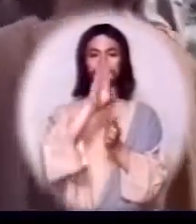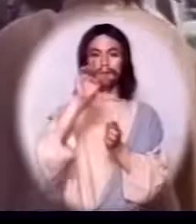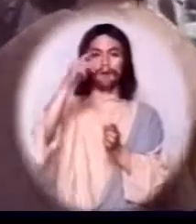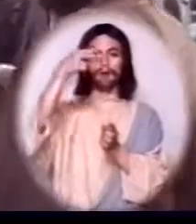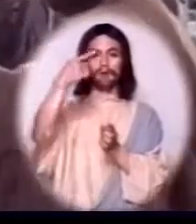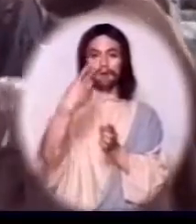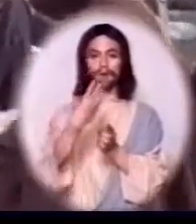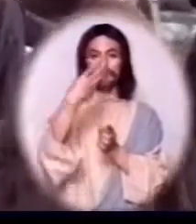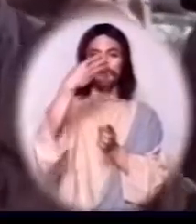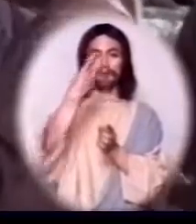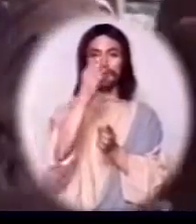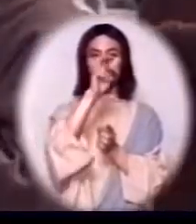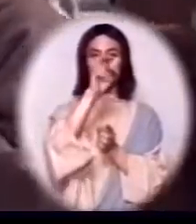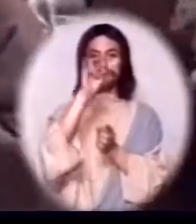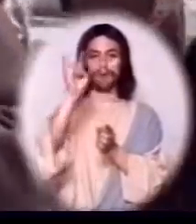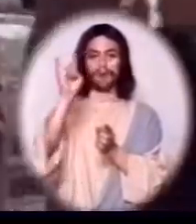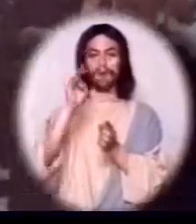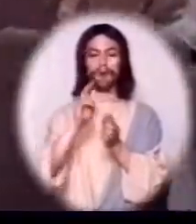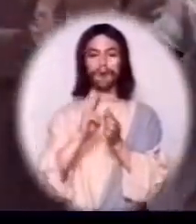바돌로메와